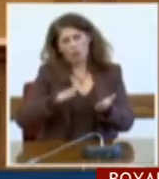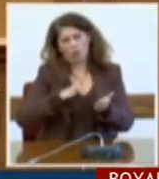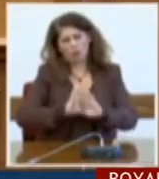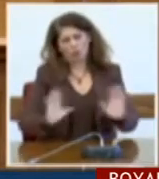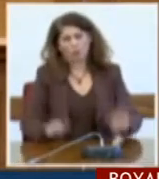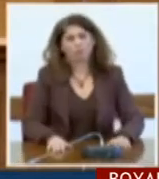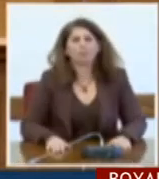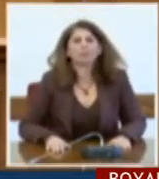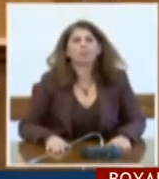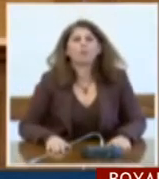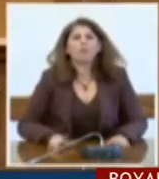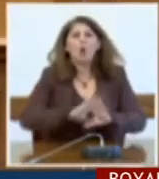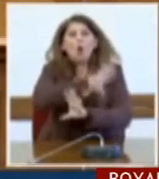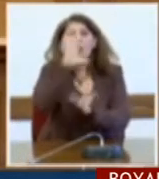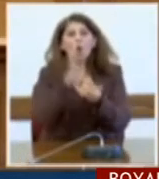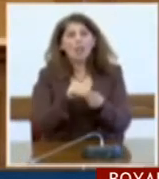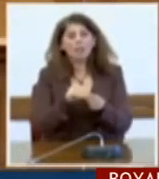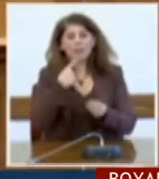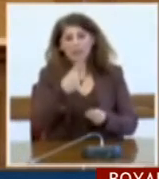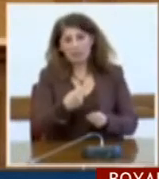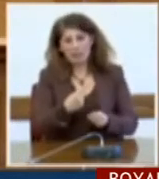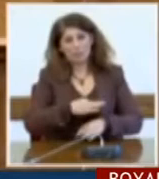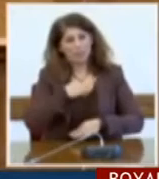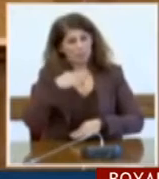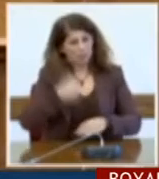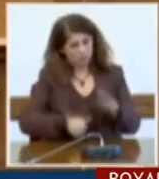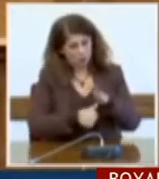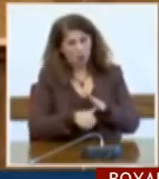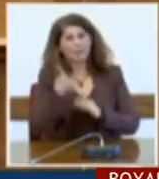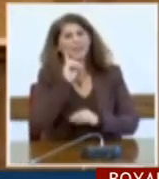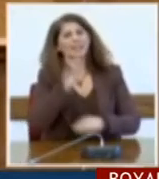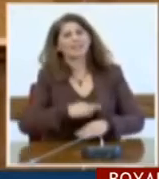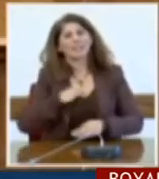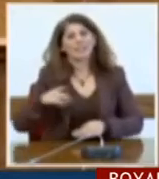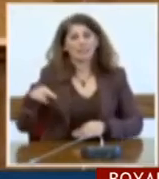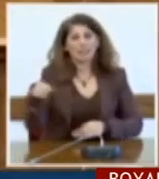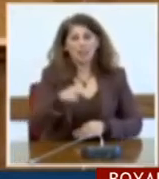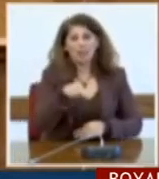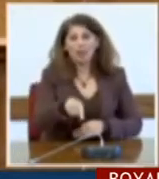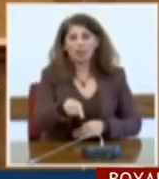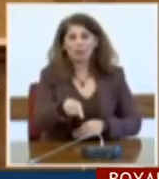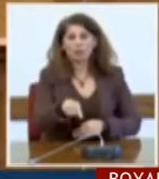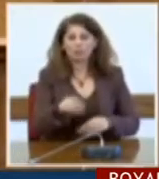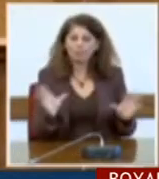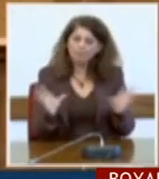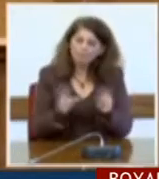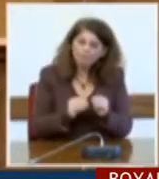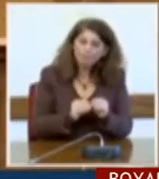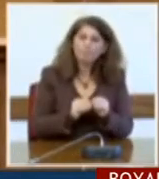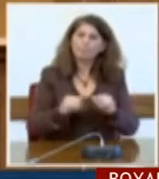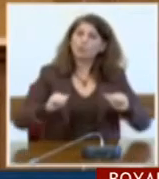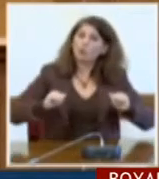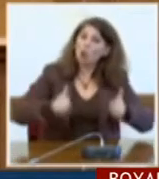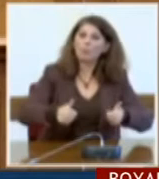συνεπώς, κύριε Πρόεδρε και κυρίες και κύριοι συνάδελφοι, για ένα συνεκτικό και τολμηρό